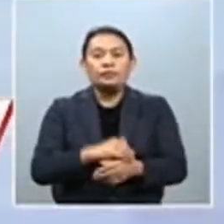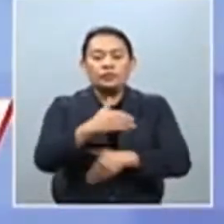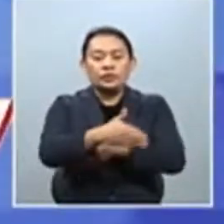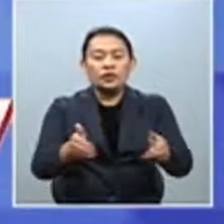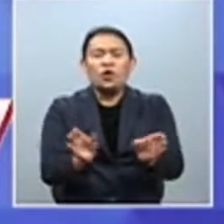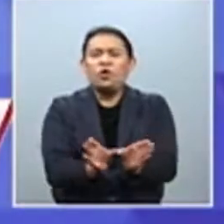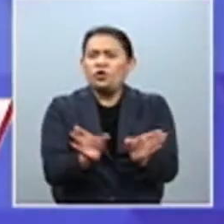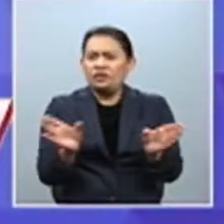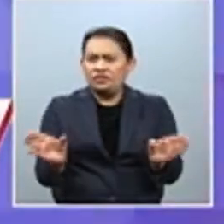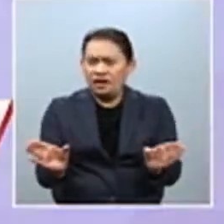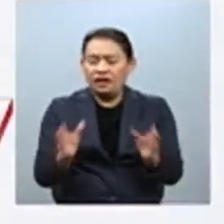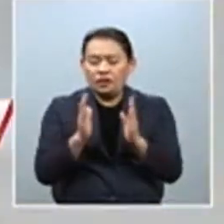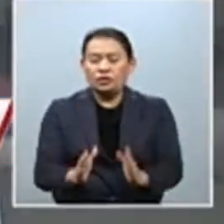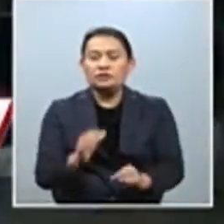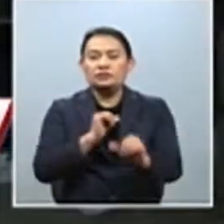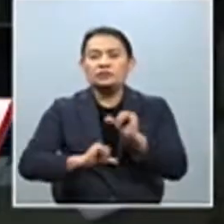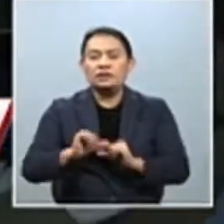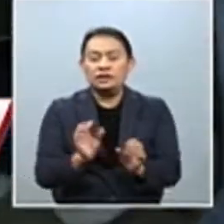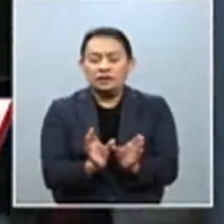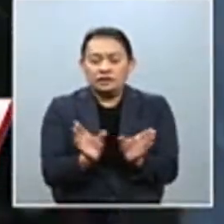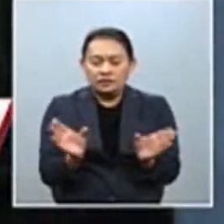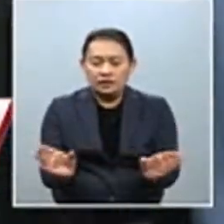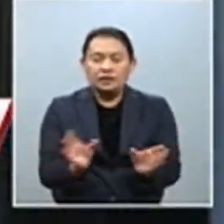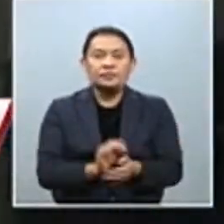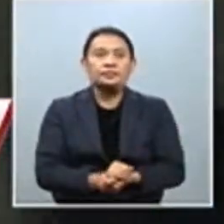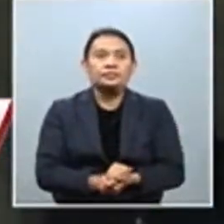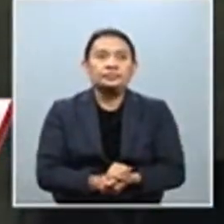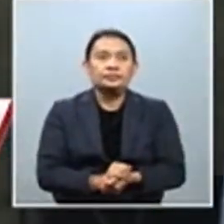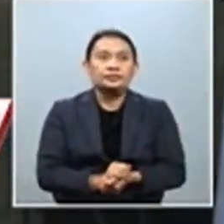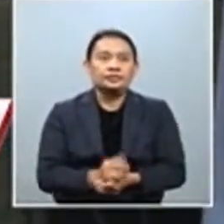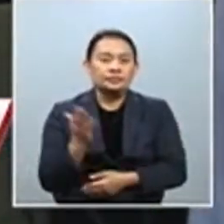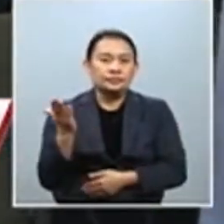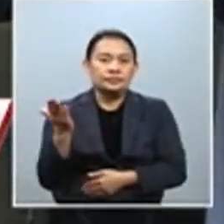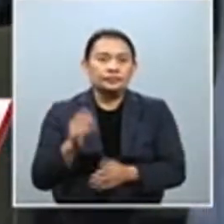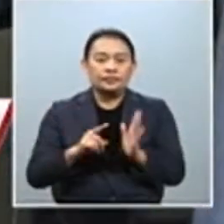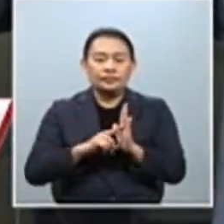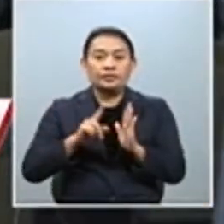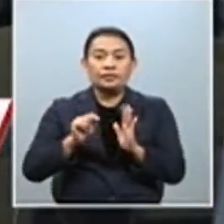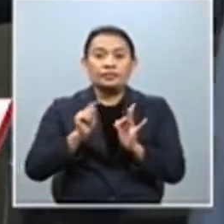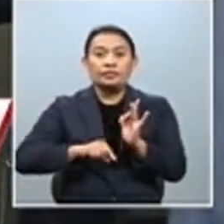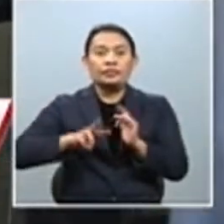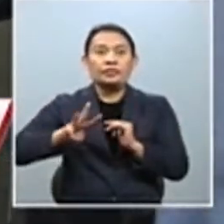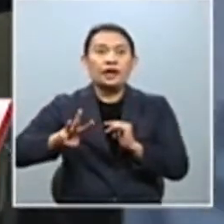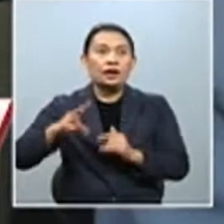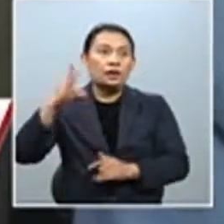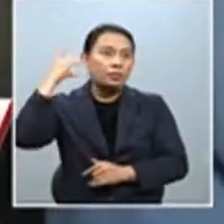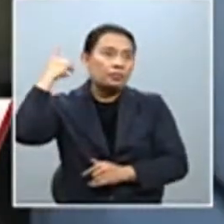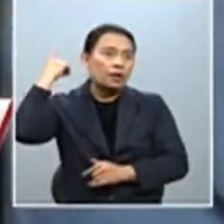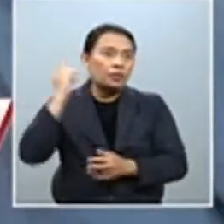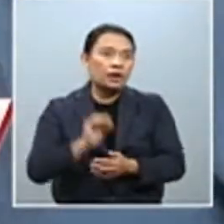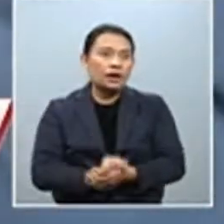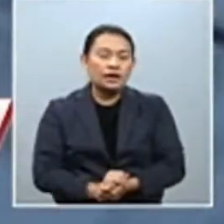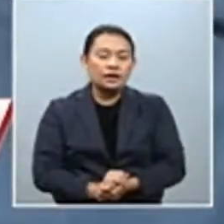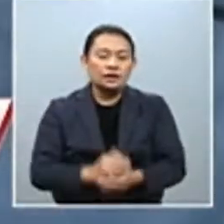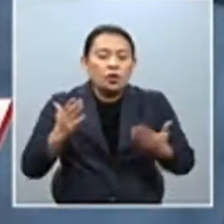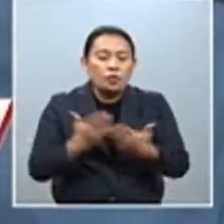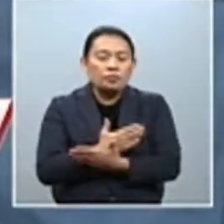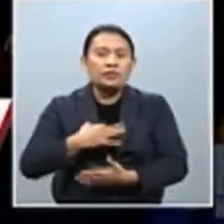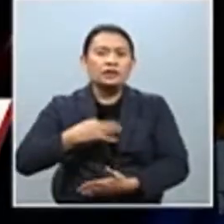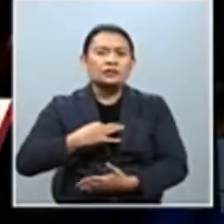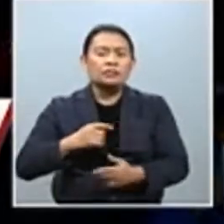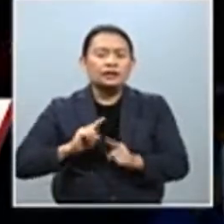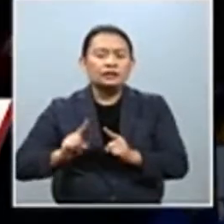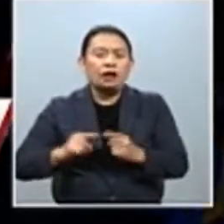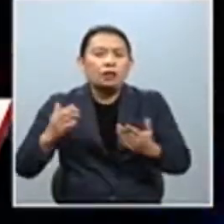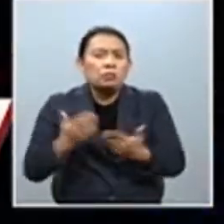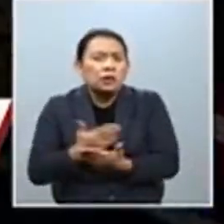ากที่สุดของนักแสดงต้องยกให้คนนี้แต้วณัฐพรที่เมื่อวานนี้ต้องทำเวลาในการเปลี่ยนเสื้อผ้าถึง4ชุด